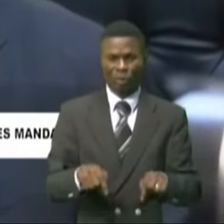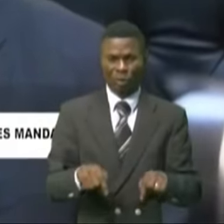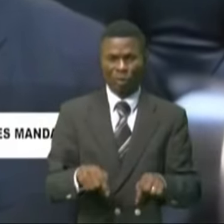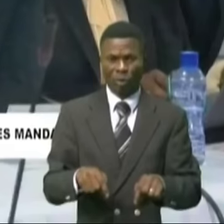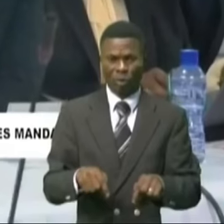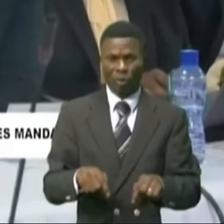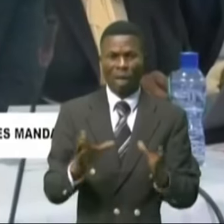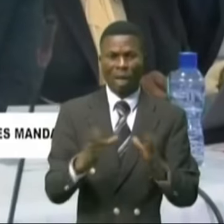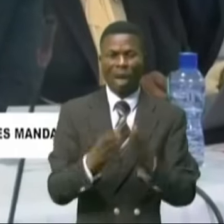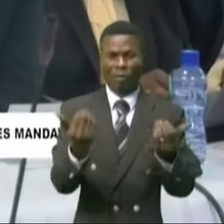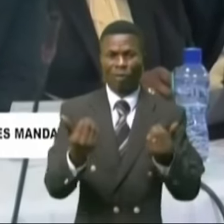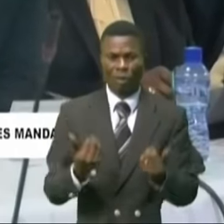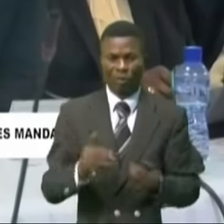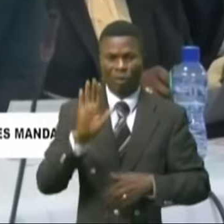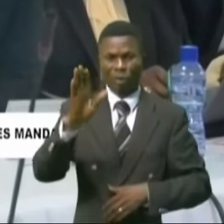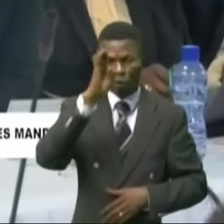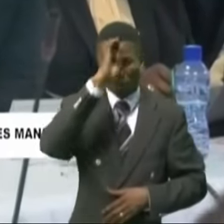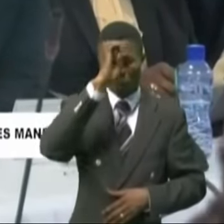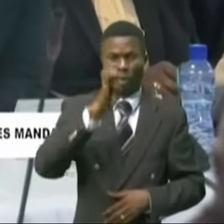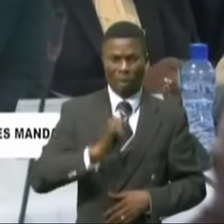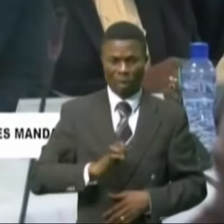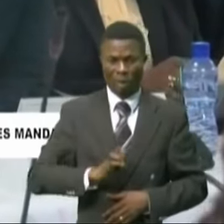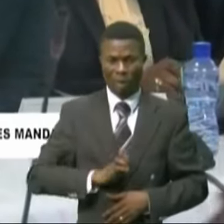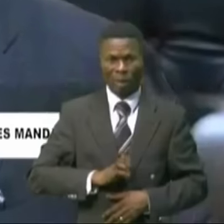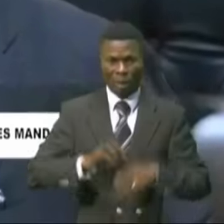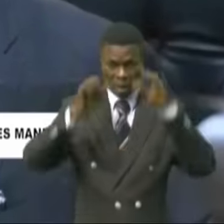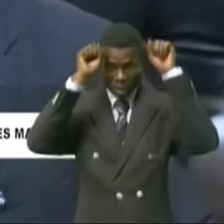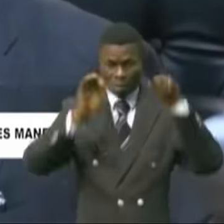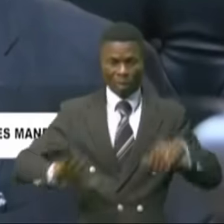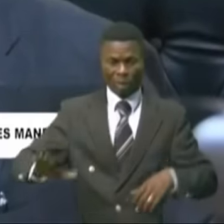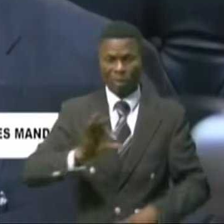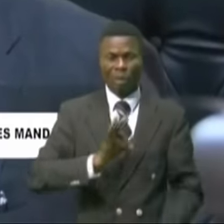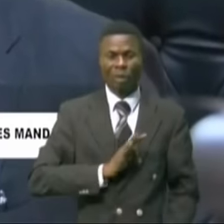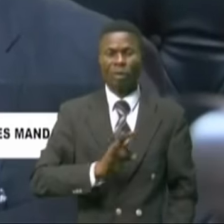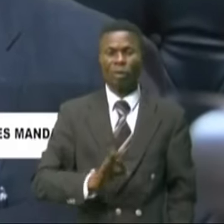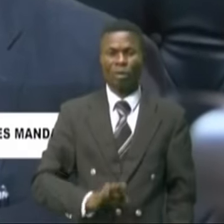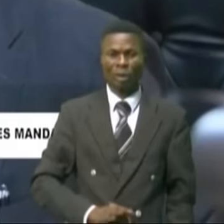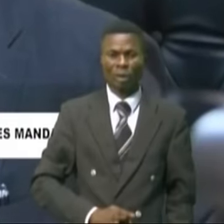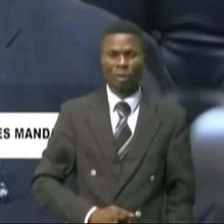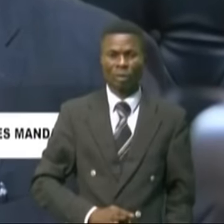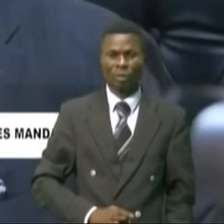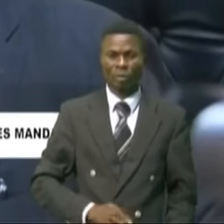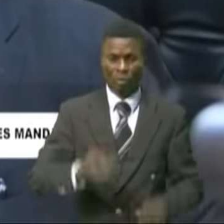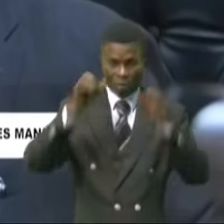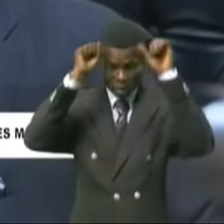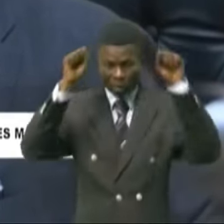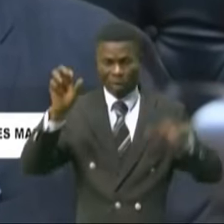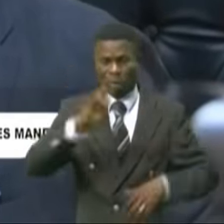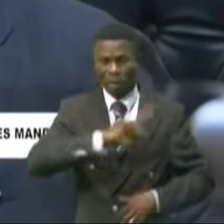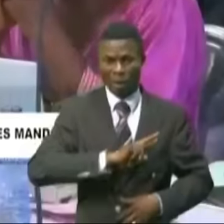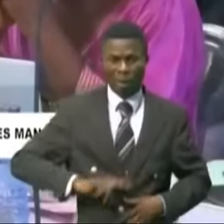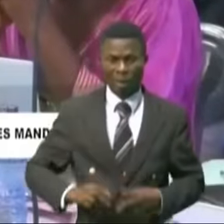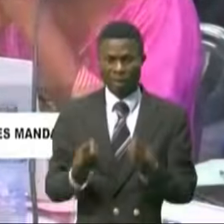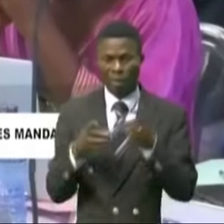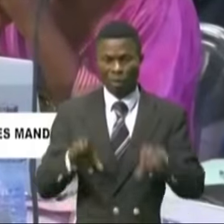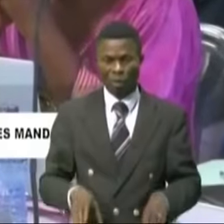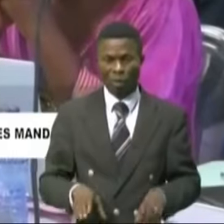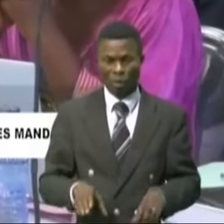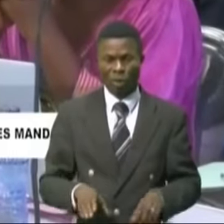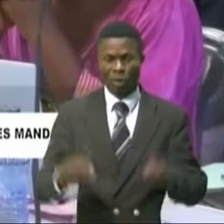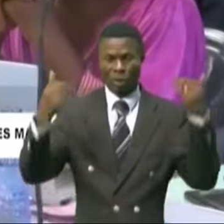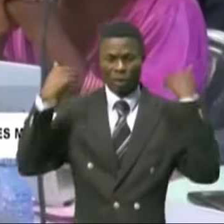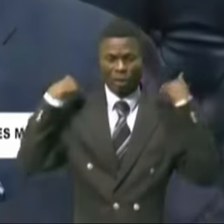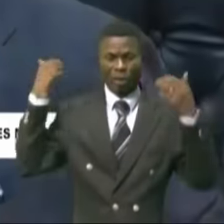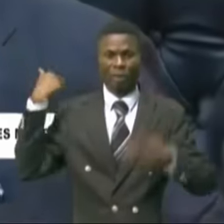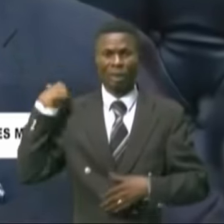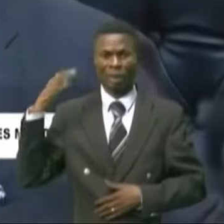la volonté de son Excellence, Félix-Antoine Tshisekedi Tshilombo, président de la République et chef de